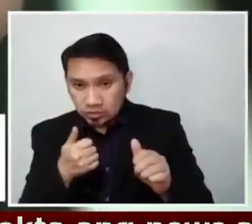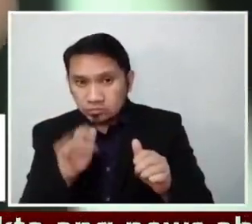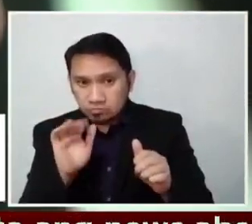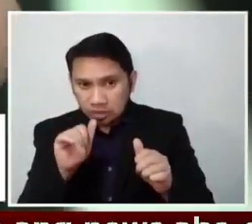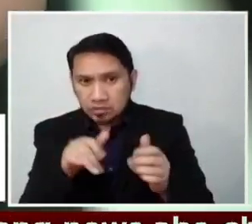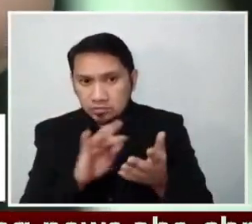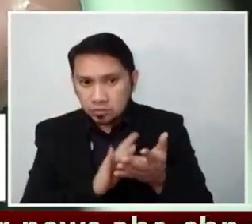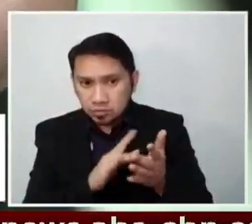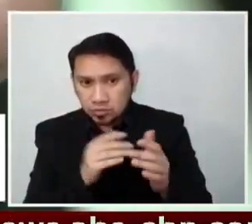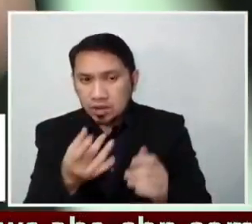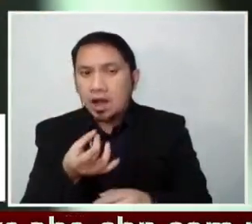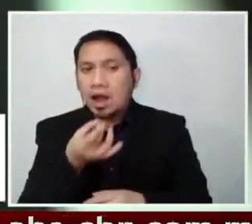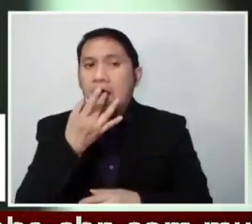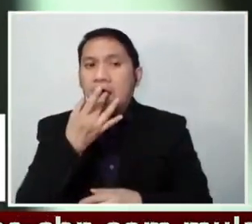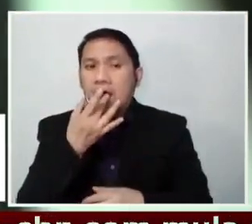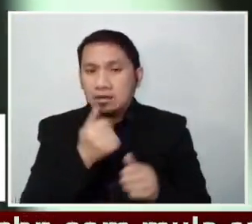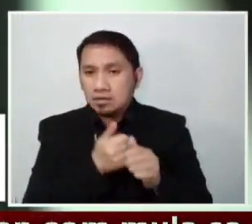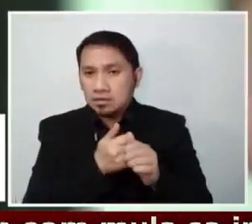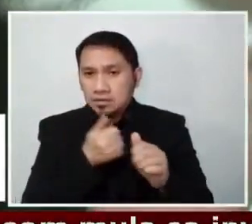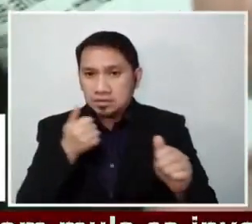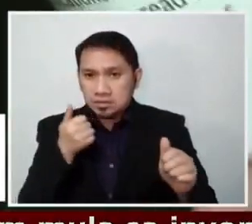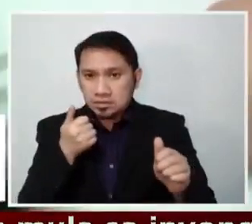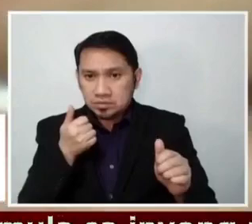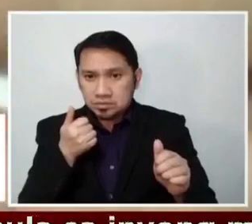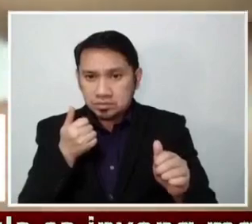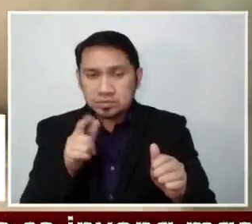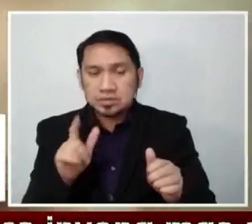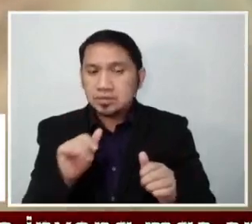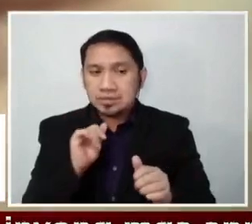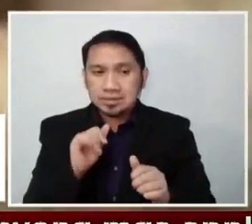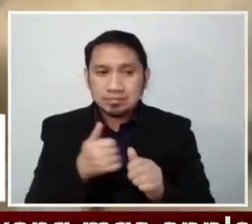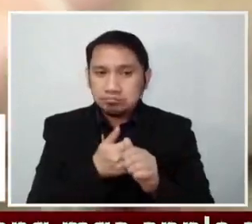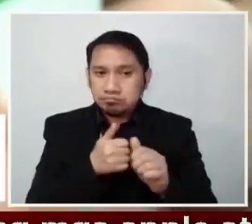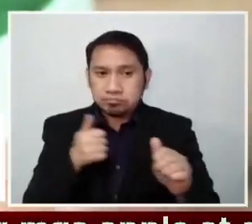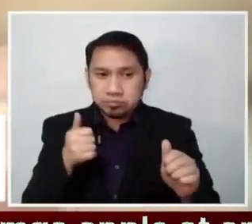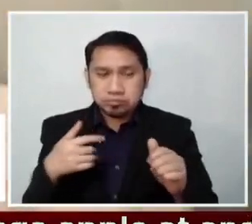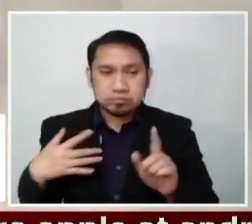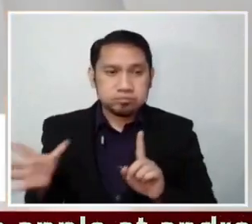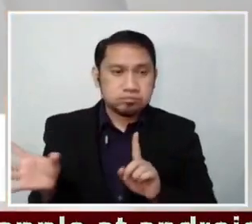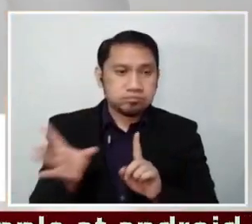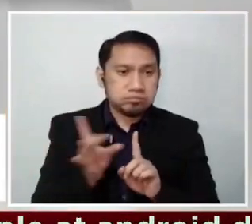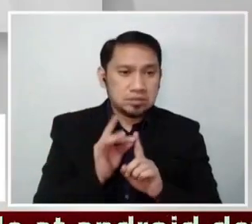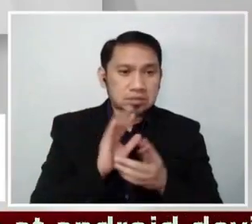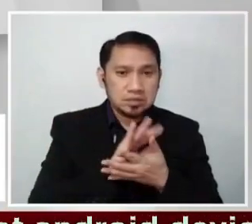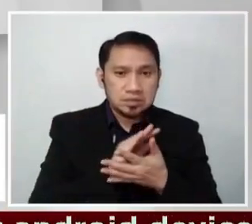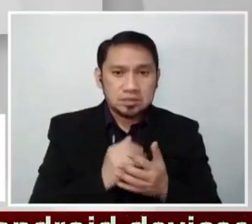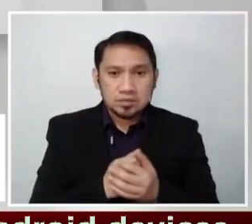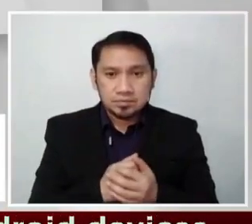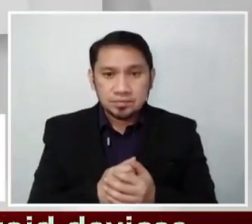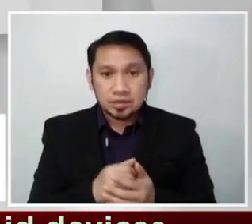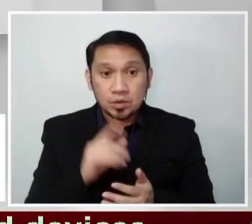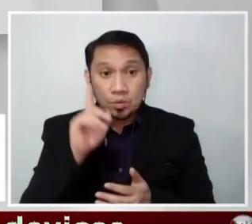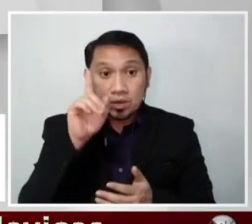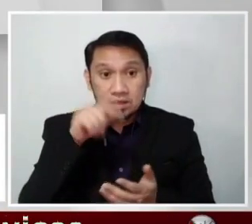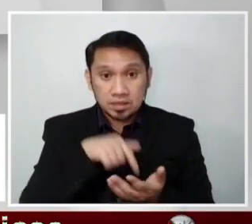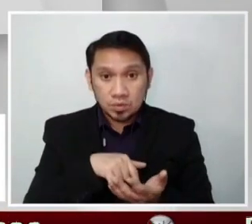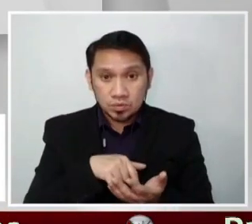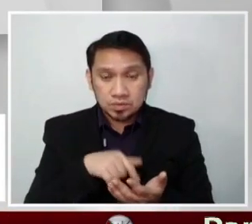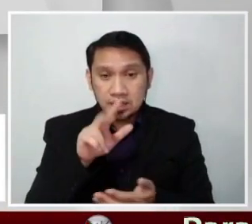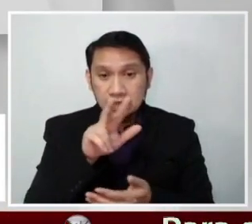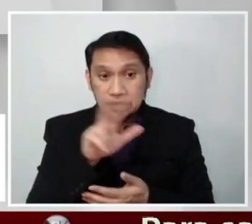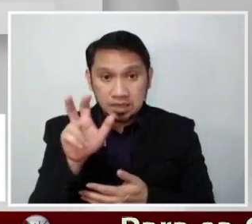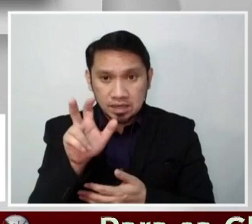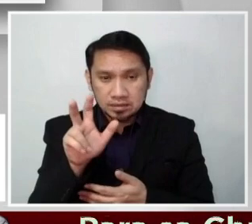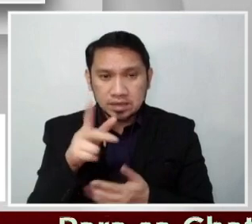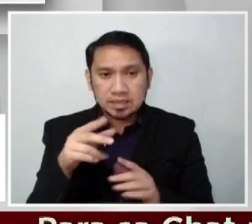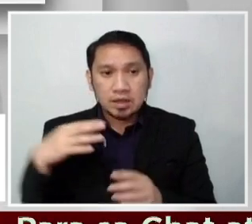na pwedeng inumin ang Molnupiravir para makaiwas na mahawa sa COVID. Mahigit 1,000 ang kailangang volunteer sa